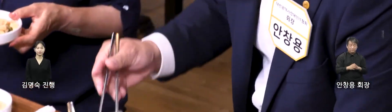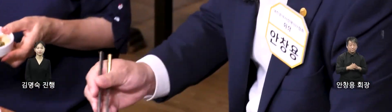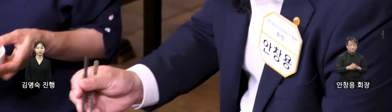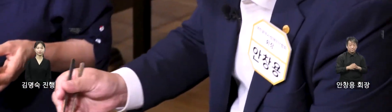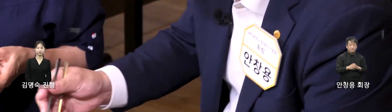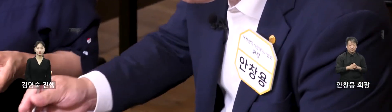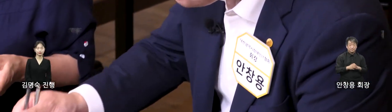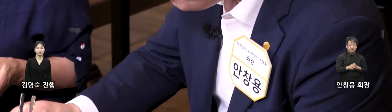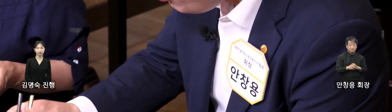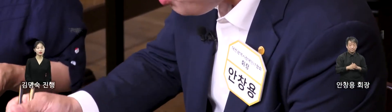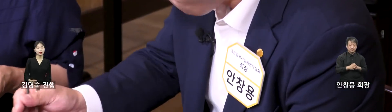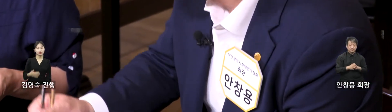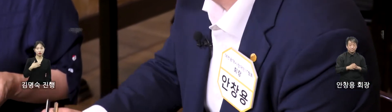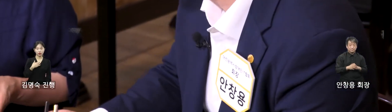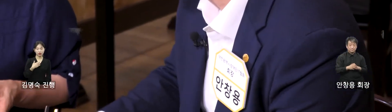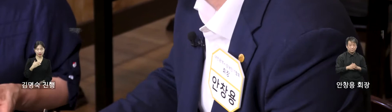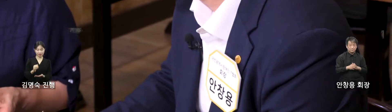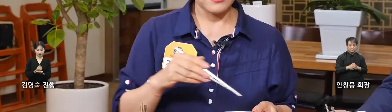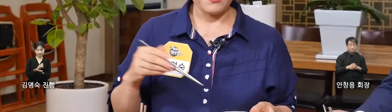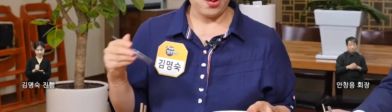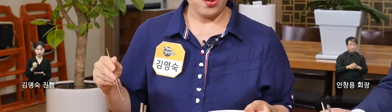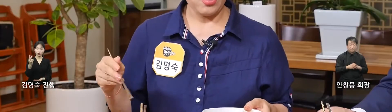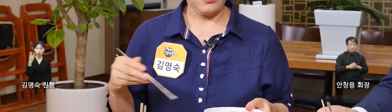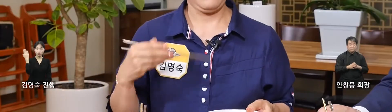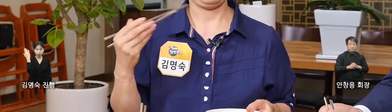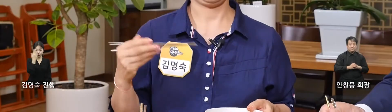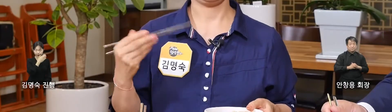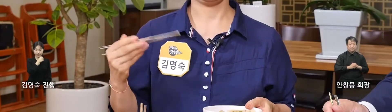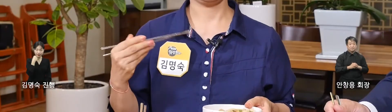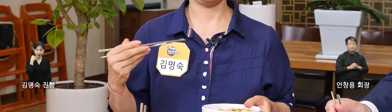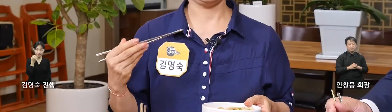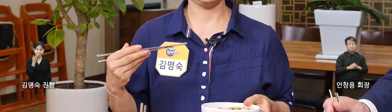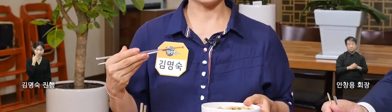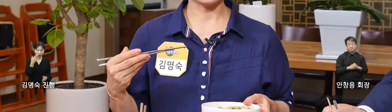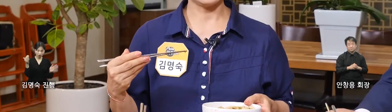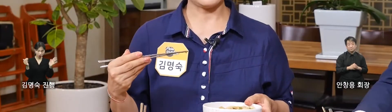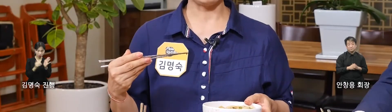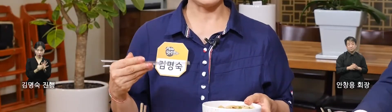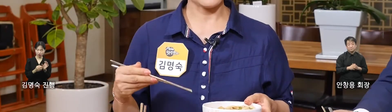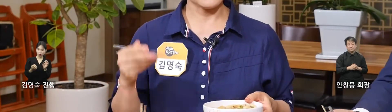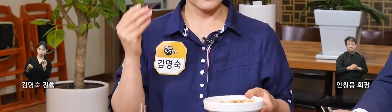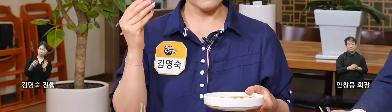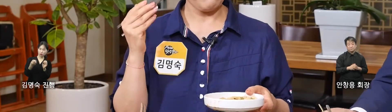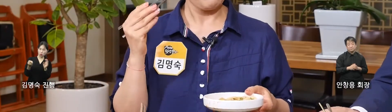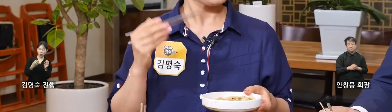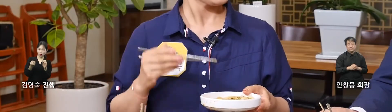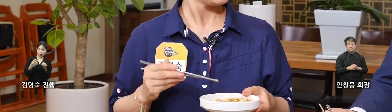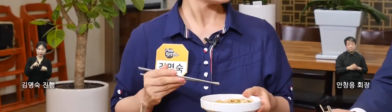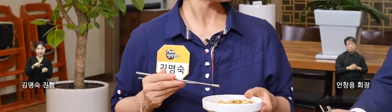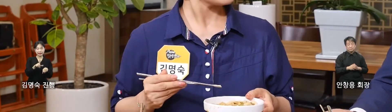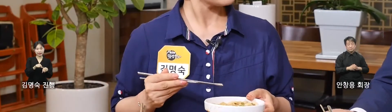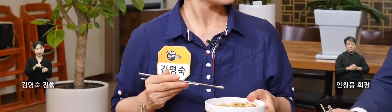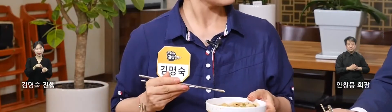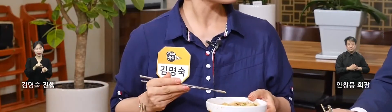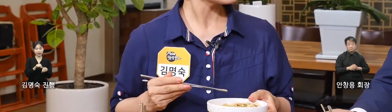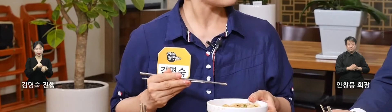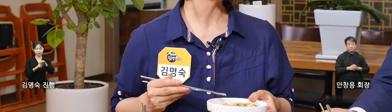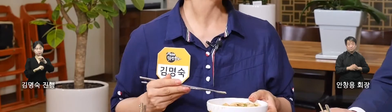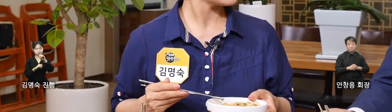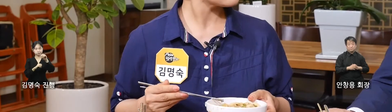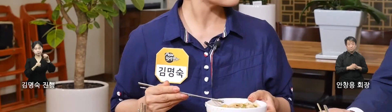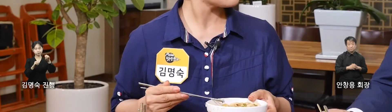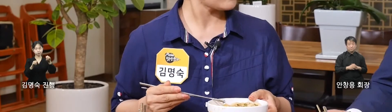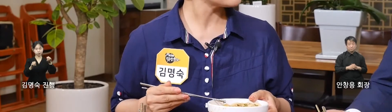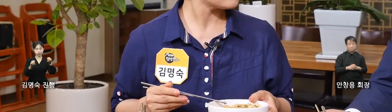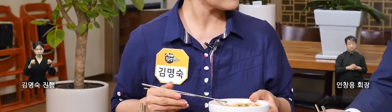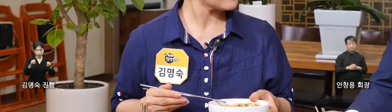이게 저희가 그러니까 비빔하고 순한 맛을 먹고 많이 이야기를 나누다가 지금 해장 칼국수를